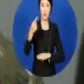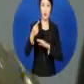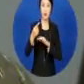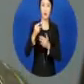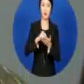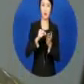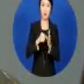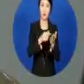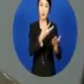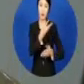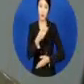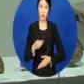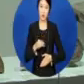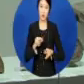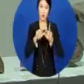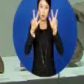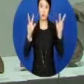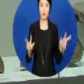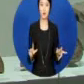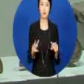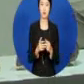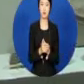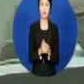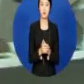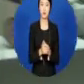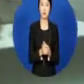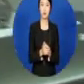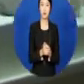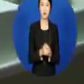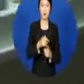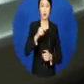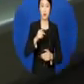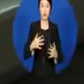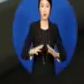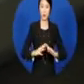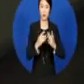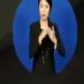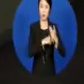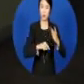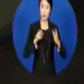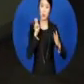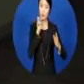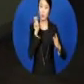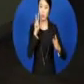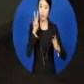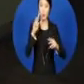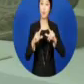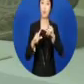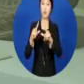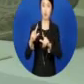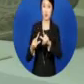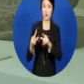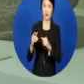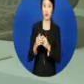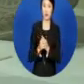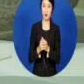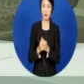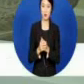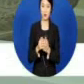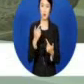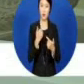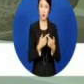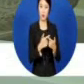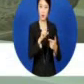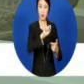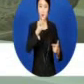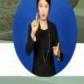전시하였습니다. 전시 유물로는 고 건축 속의 용 문양의 주제에 따라 고 건축의 목재 부재인